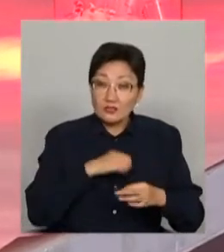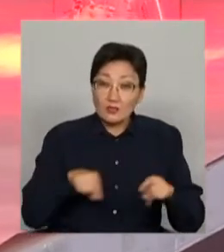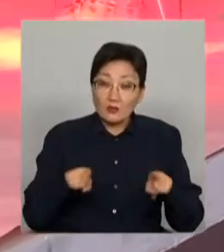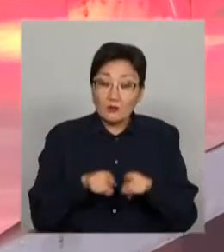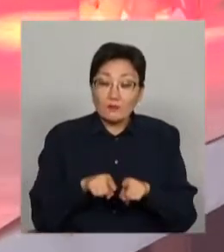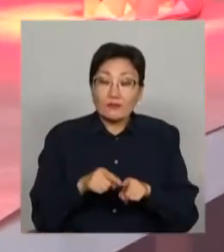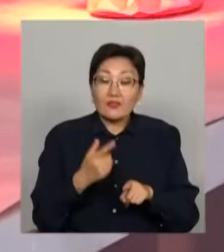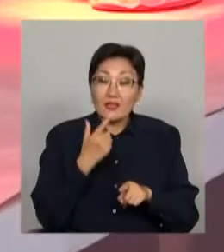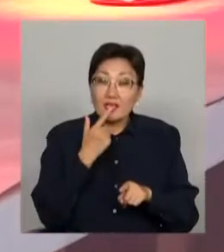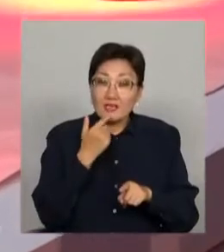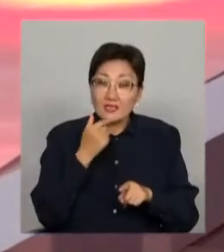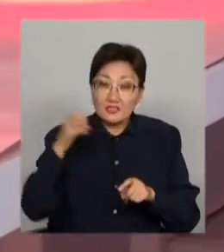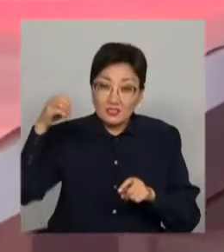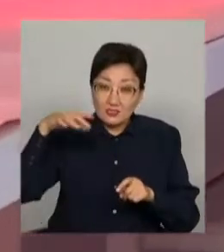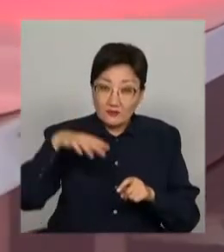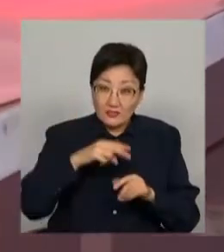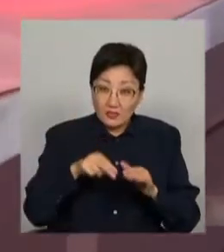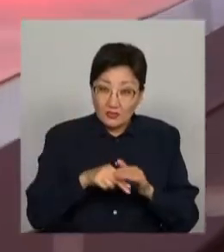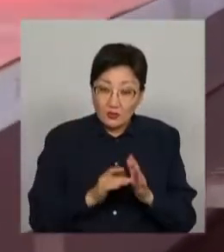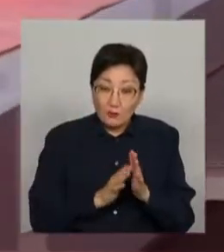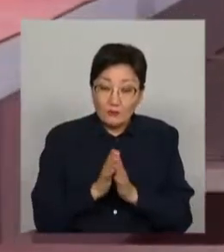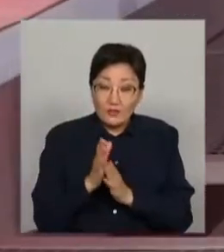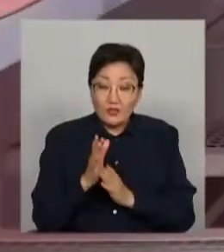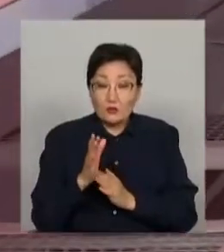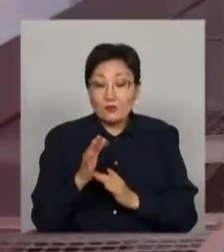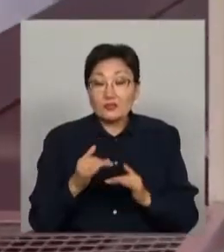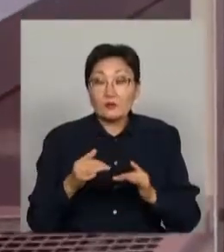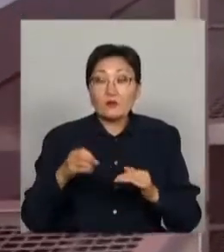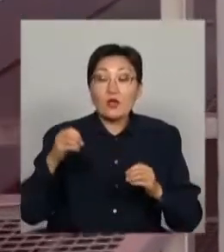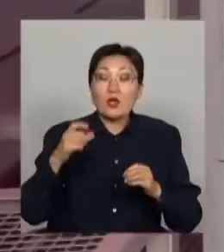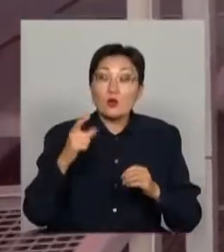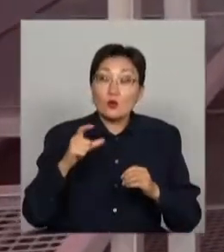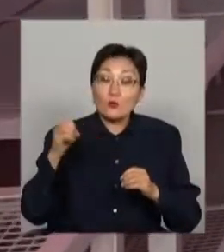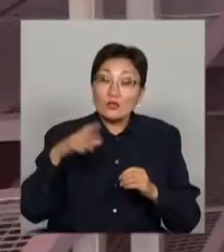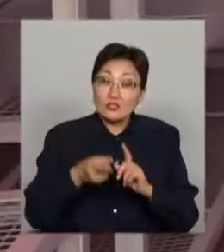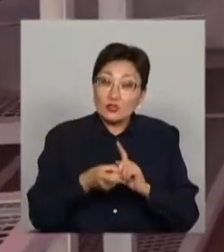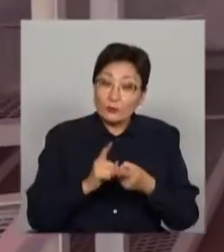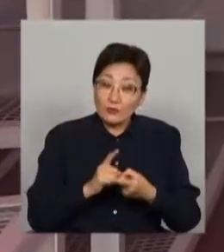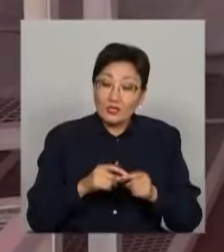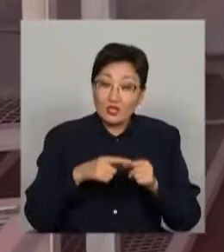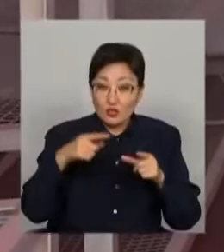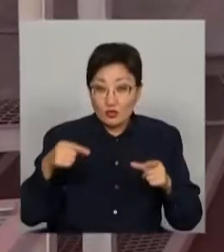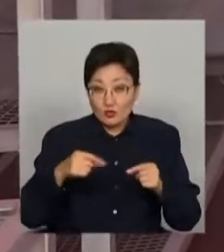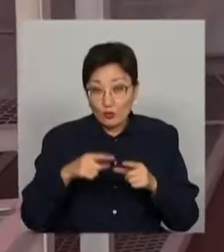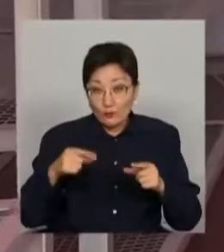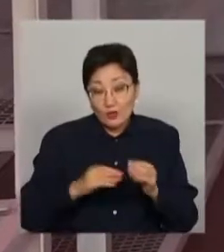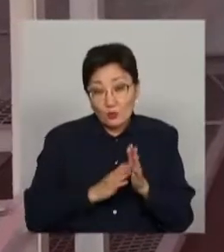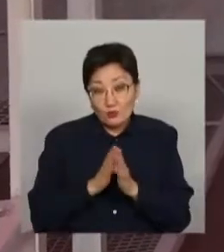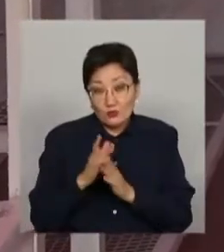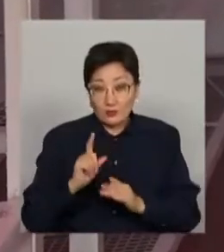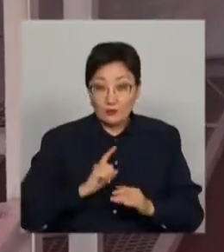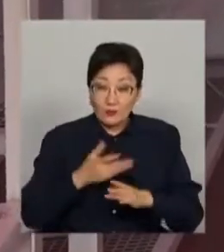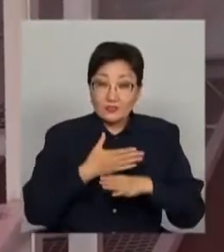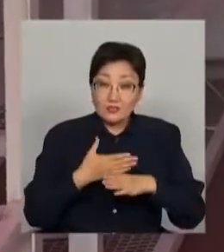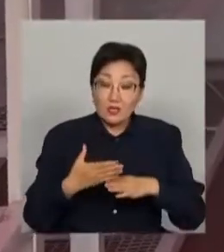қызыл жарықтың астына қояды. Тамыры шыққаннан кейін көк жарықтың астына ауыстырып, жапырақтары өскенін күтеді. Кейін